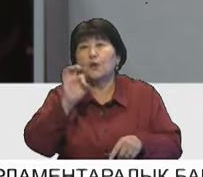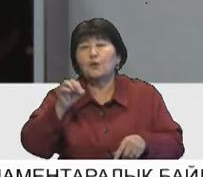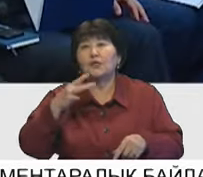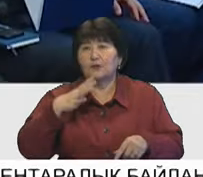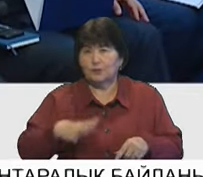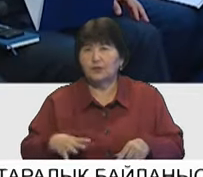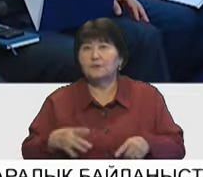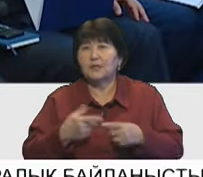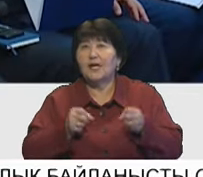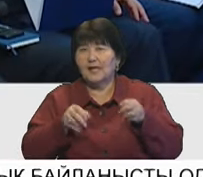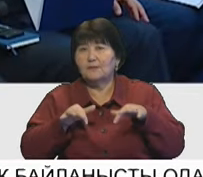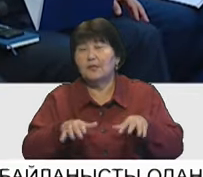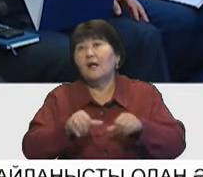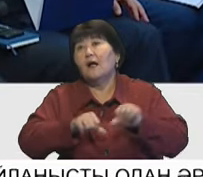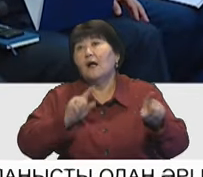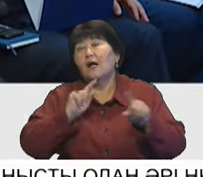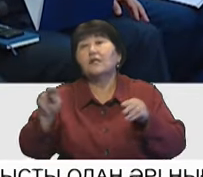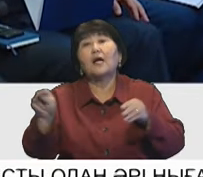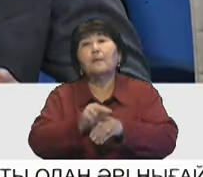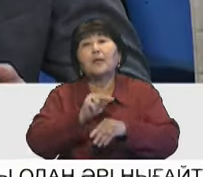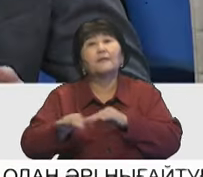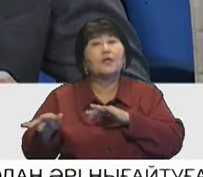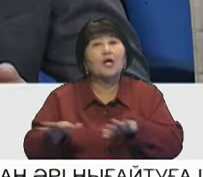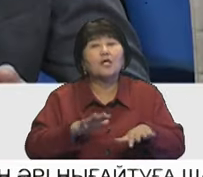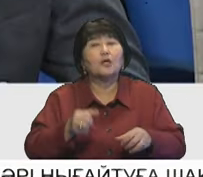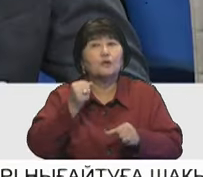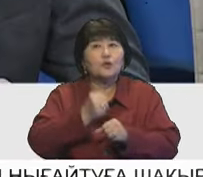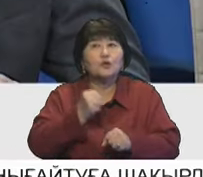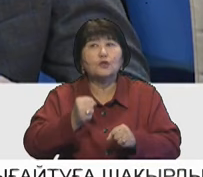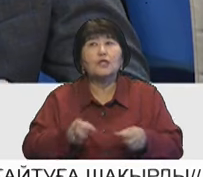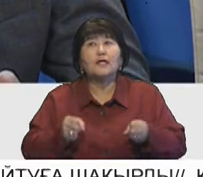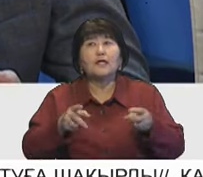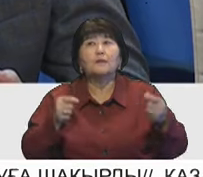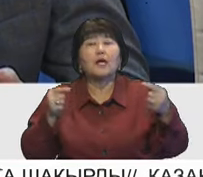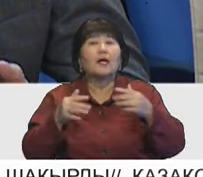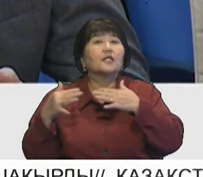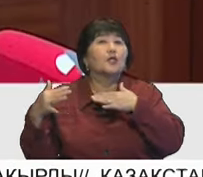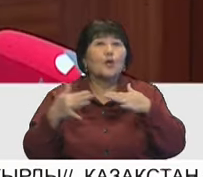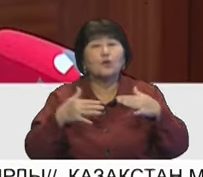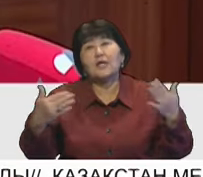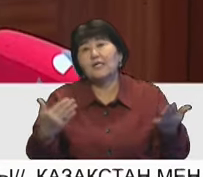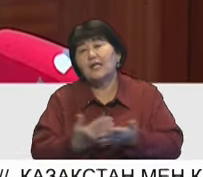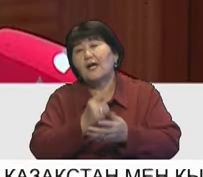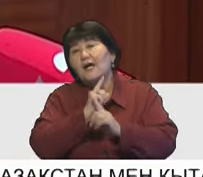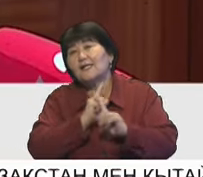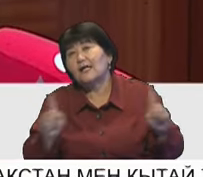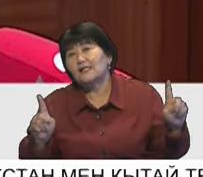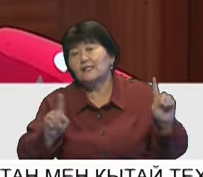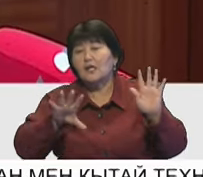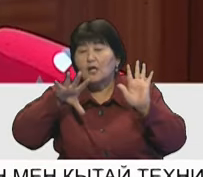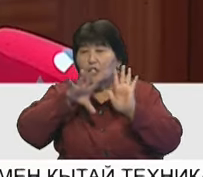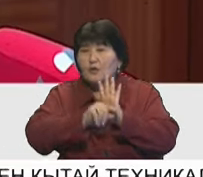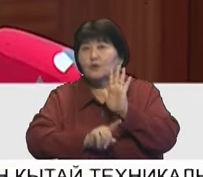қылмыстарға. Алқа отырысында профилактикалық шараларды күшейту, қылмысқа қарсы күресте жаңа тәсілдерді енгізу